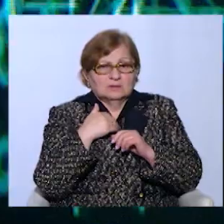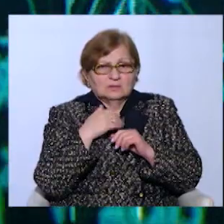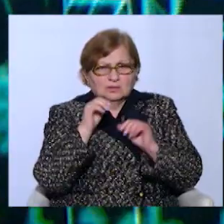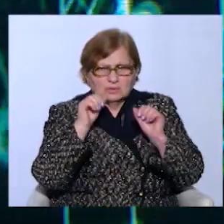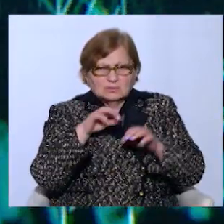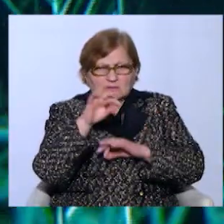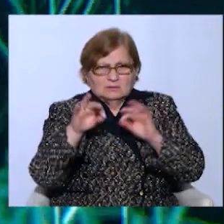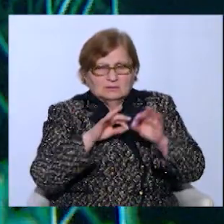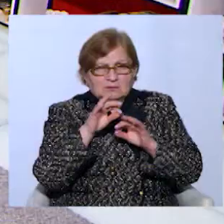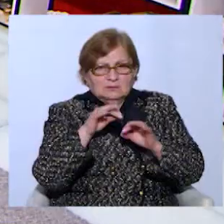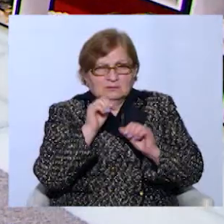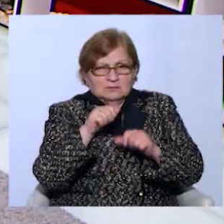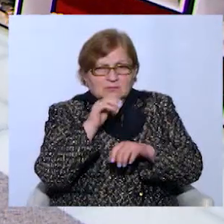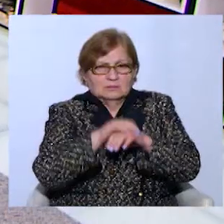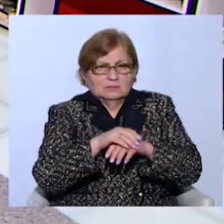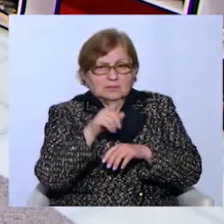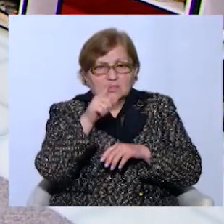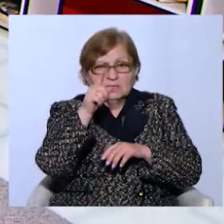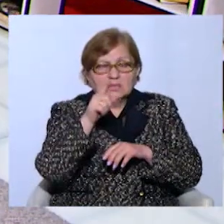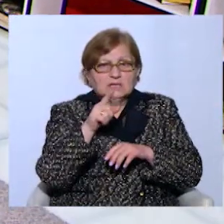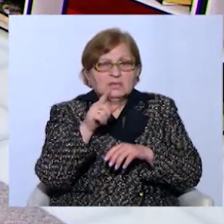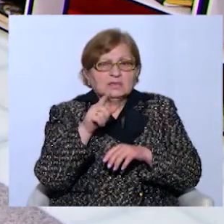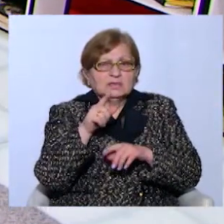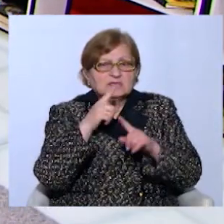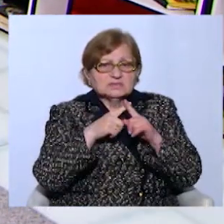შეგვიძლია დავამტკიცოთ რომ x კოორდინატი